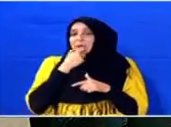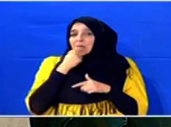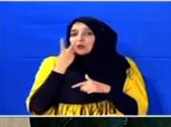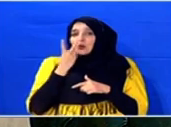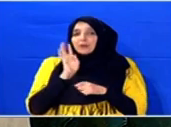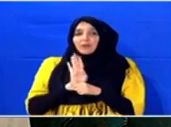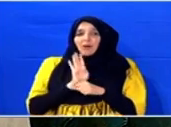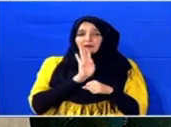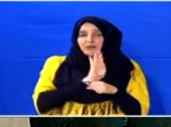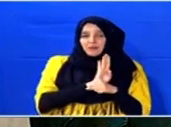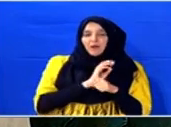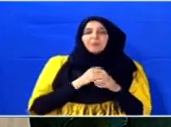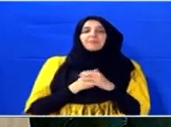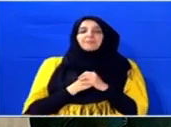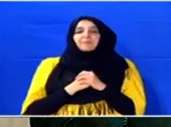اهلها